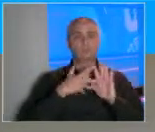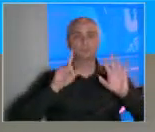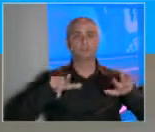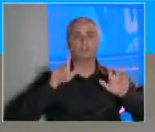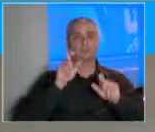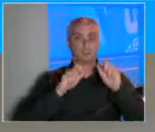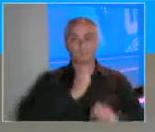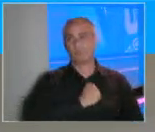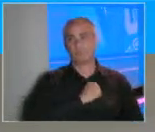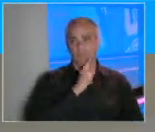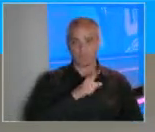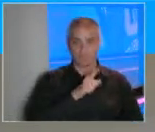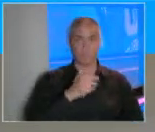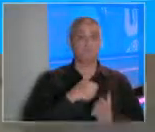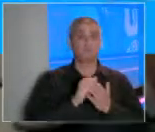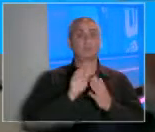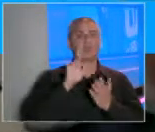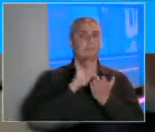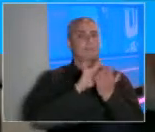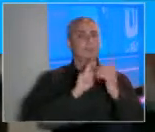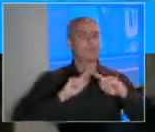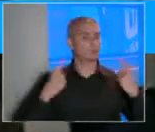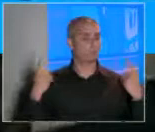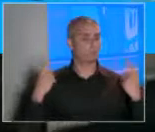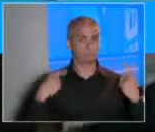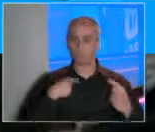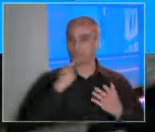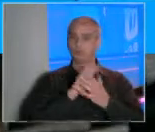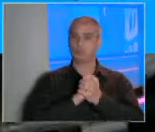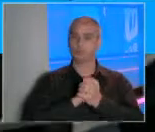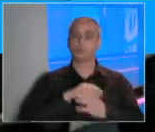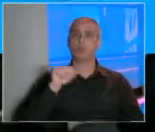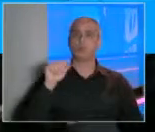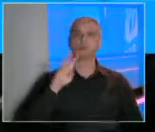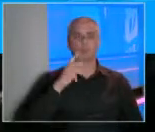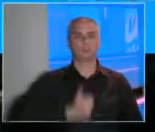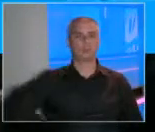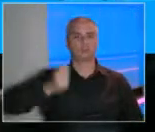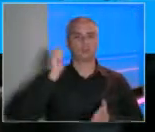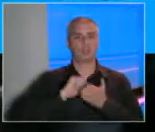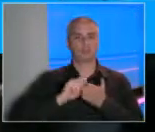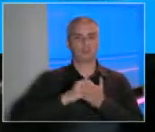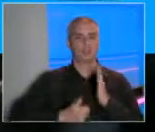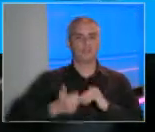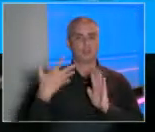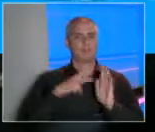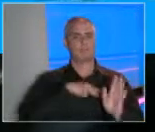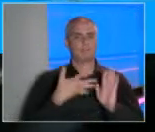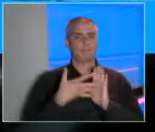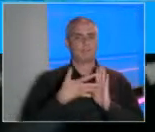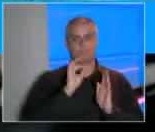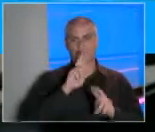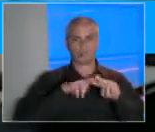כ-7,000 איש בבני ברק, ובהמשך גם במקומות אחרים. אנחנו אומרים שלום לאורי שחם, ראש לשכת מנכ״ל ואחראי הבדיקות במדה, שלום